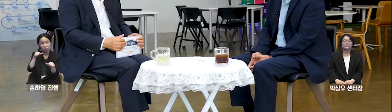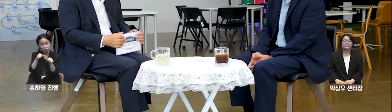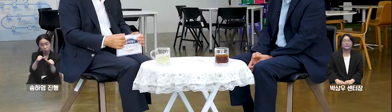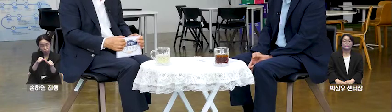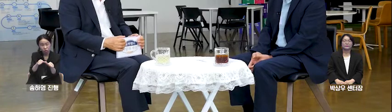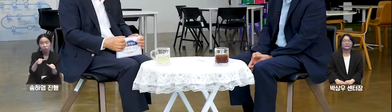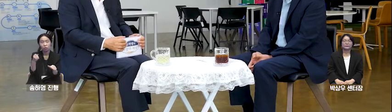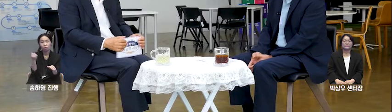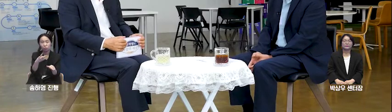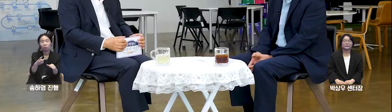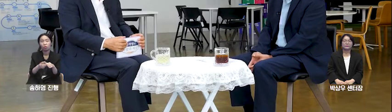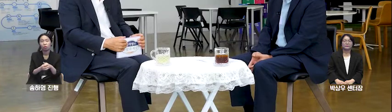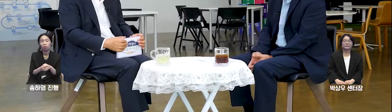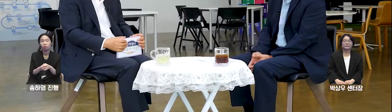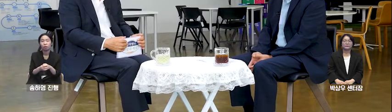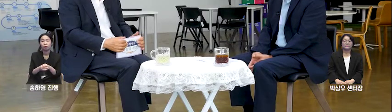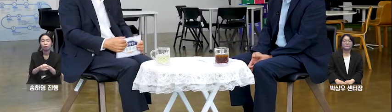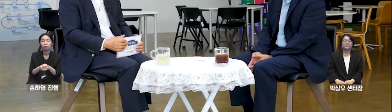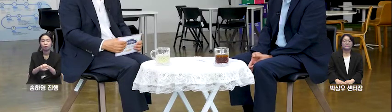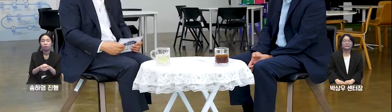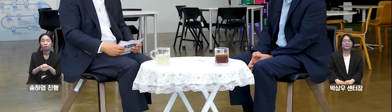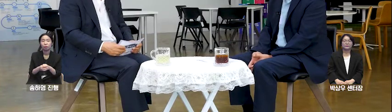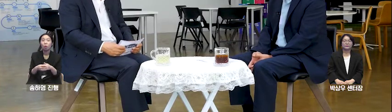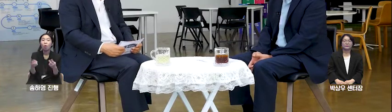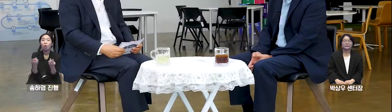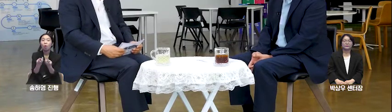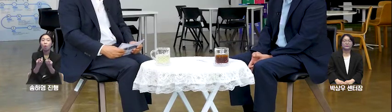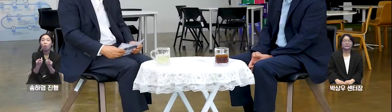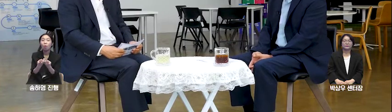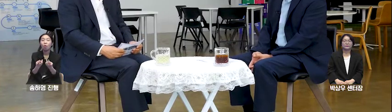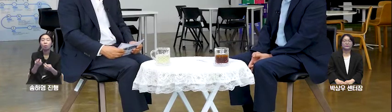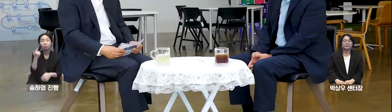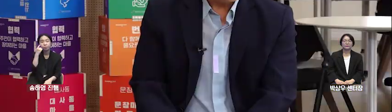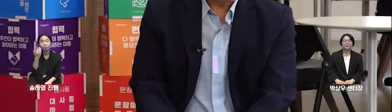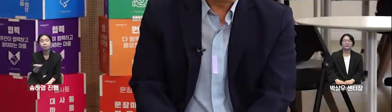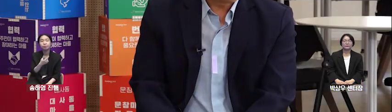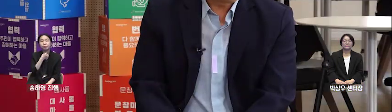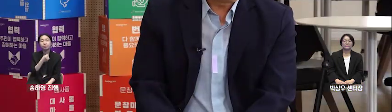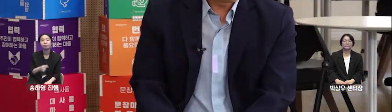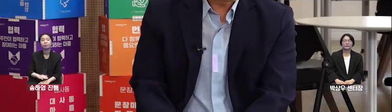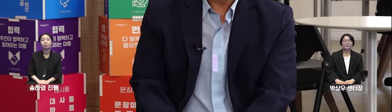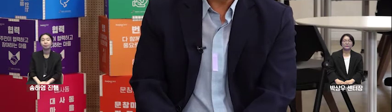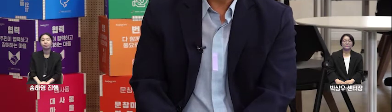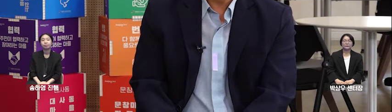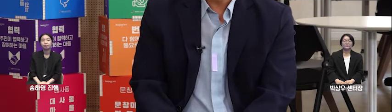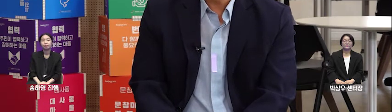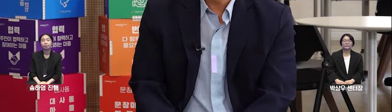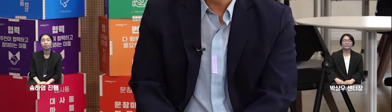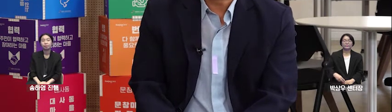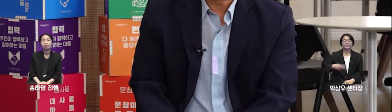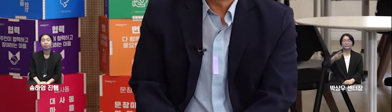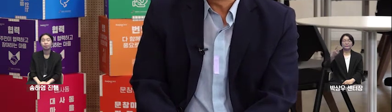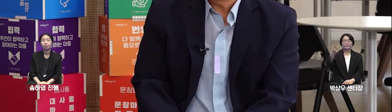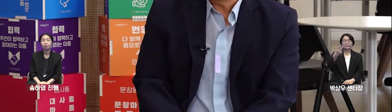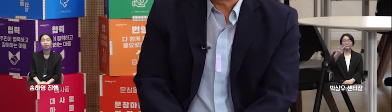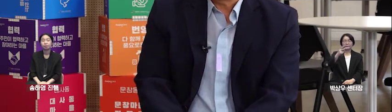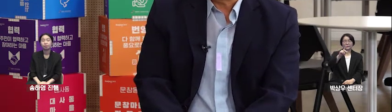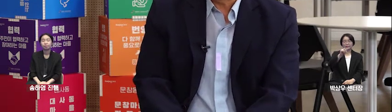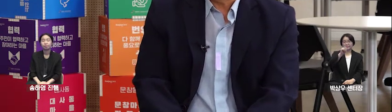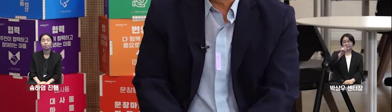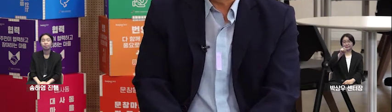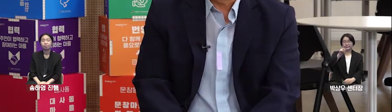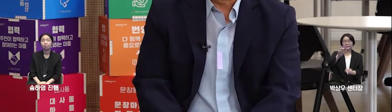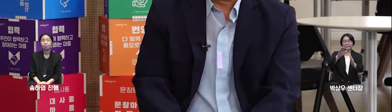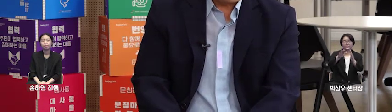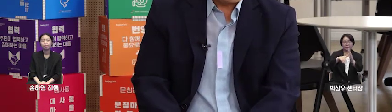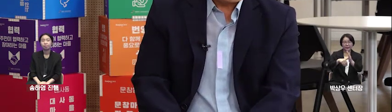충원이랄까 아니면 뭐 이런 걸 있을까요? 2010년도 아마 초쯤에